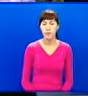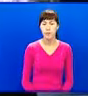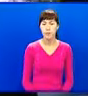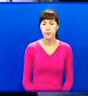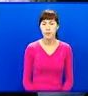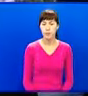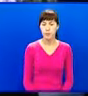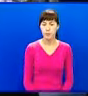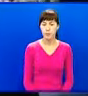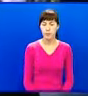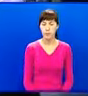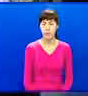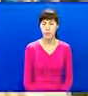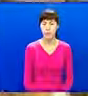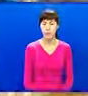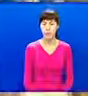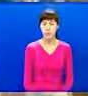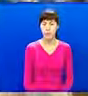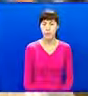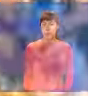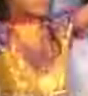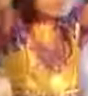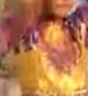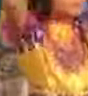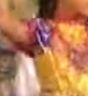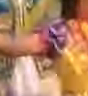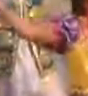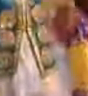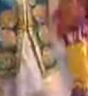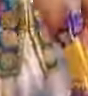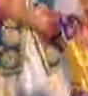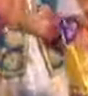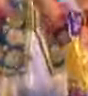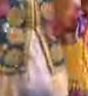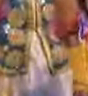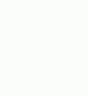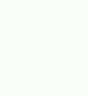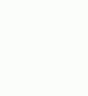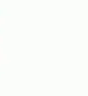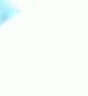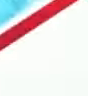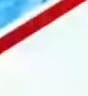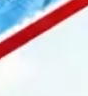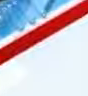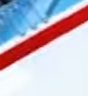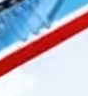Гүлсанат Қалмырзағзағ, Ерке Бақтыбаева, Нұржан Сейдазимов, Бақыт Байларов. Оңтүстік ақпарат.